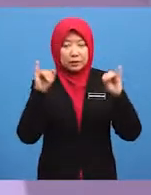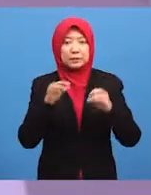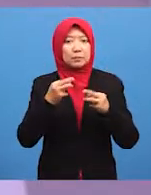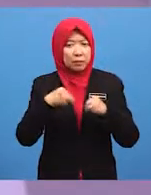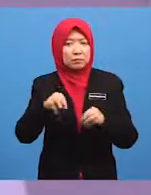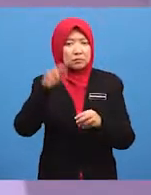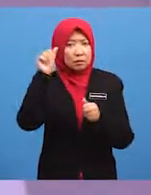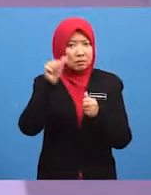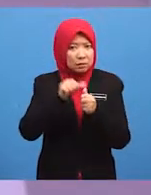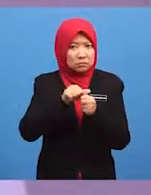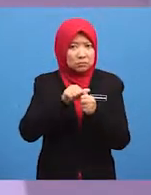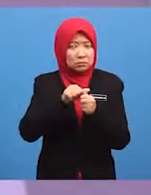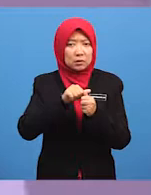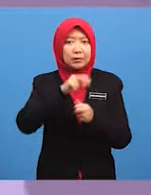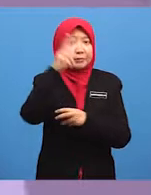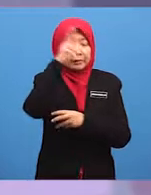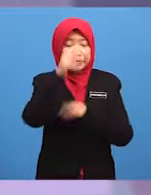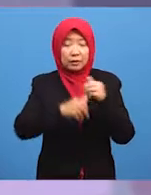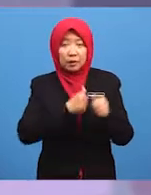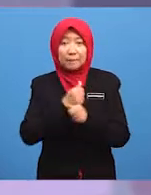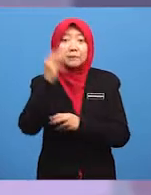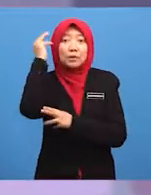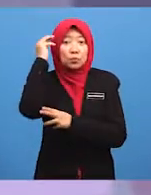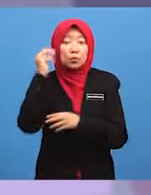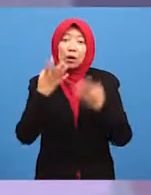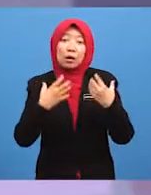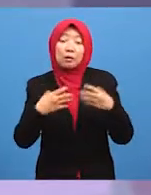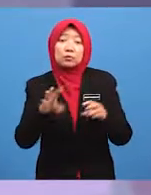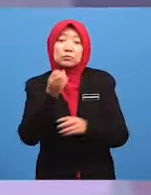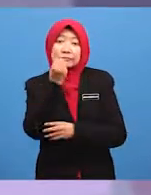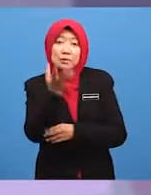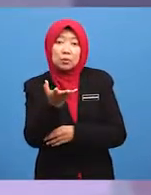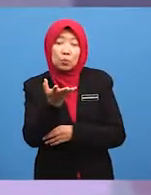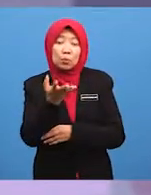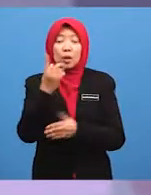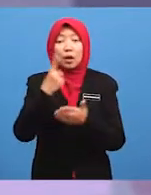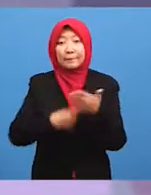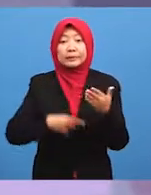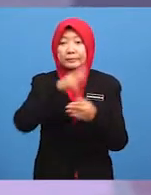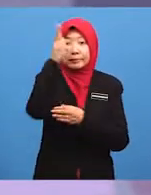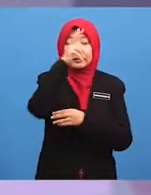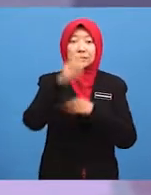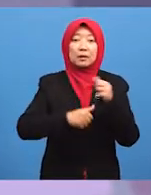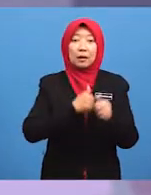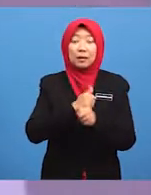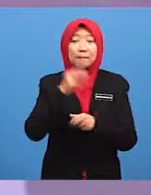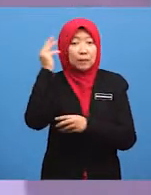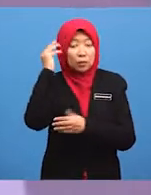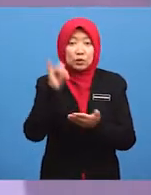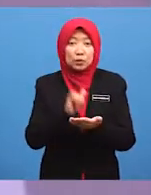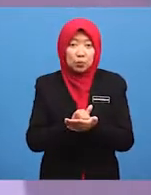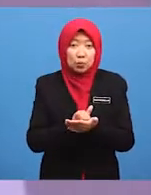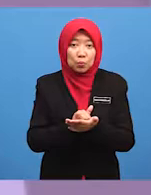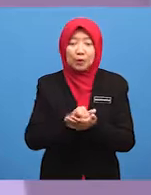murid-murid ingat akan kerajaan alam Melayu? Cuba sebutkan kerajaan alam Melayu tersebut.